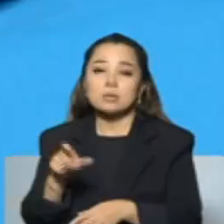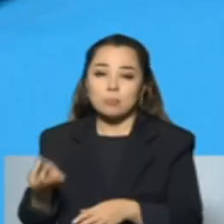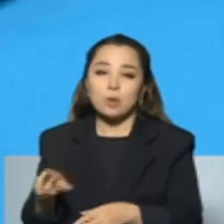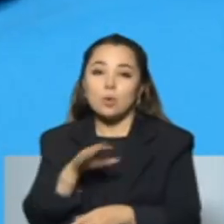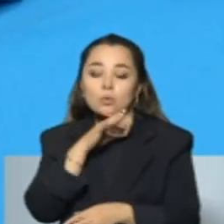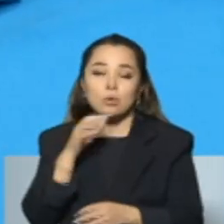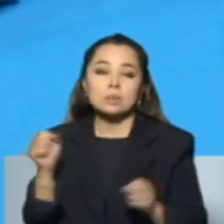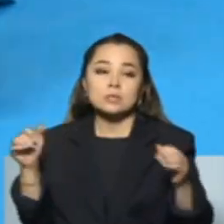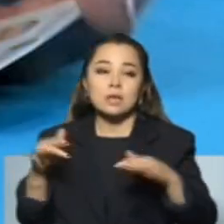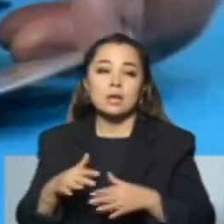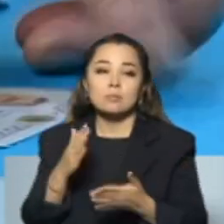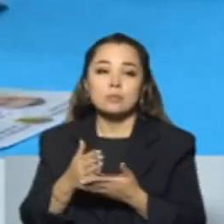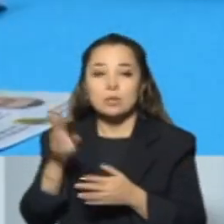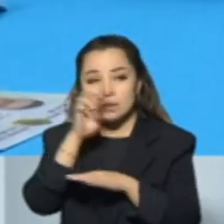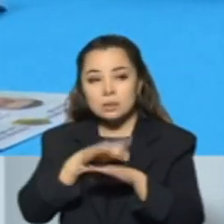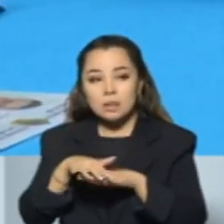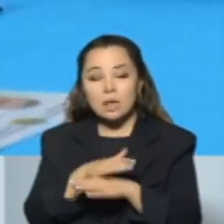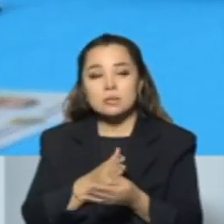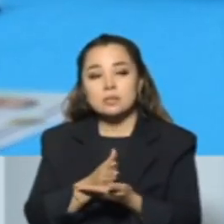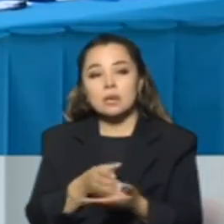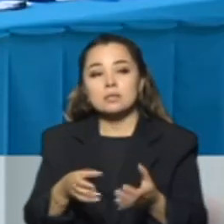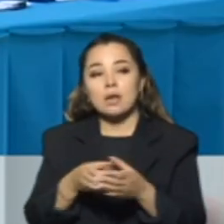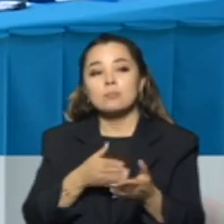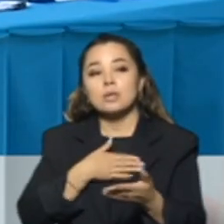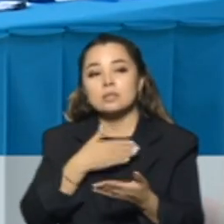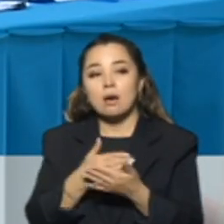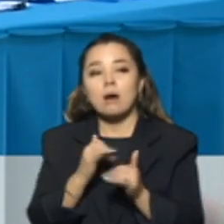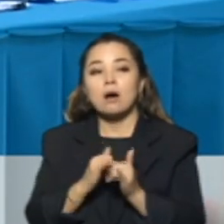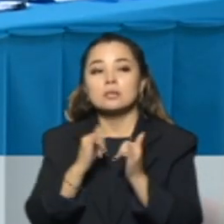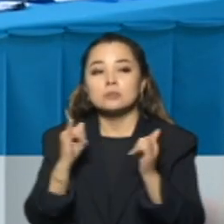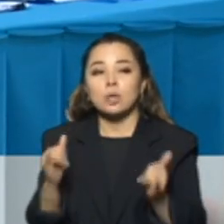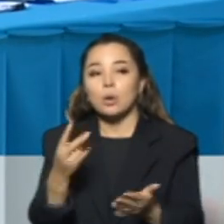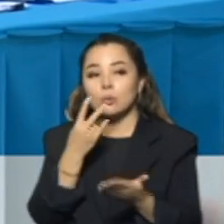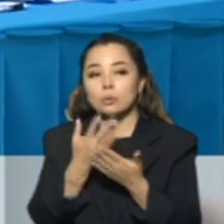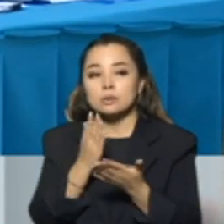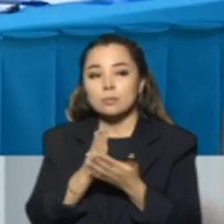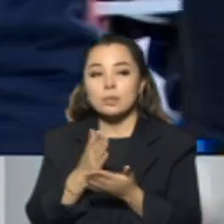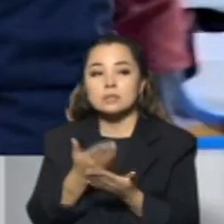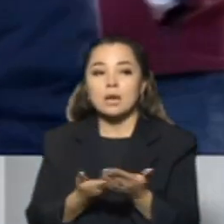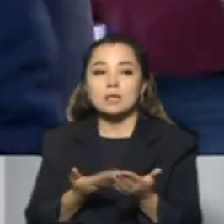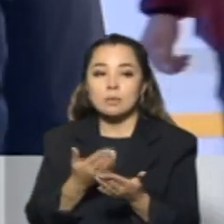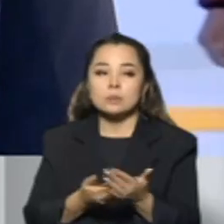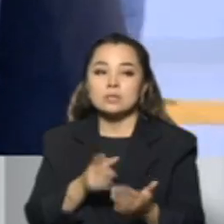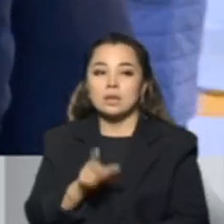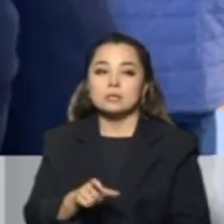азаматтардың көптеп келуі елімізде саяси белсенділік артқанын көрсетеді дейді сарапшылар.